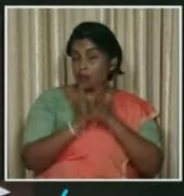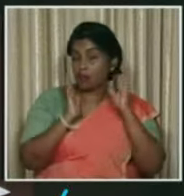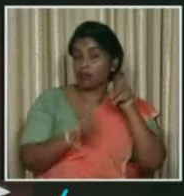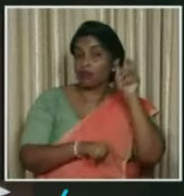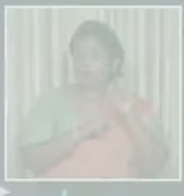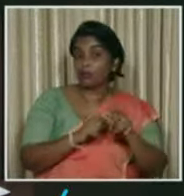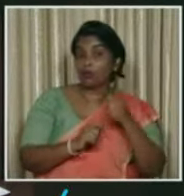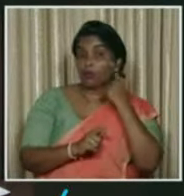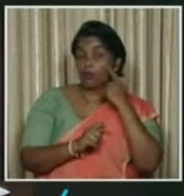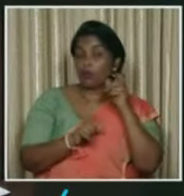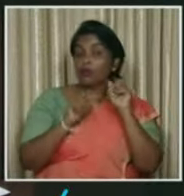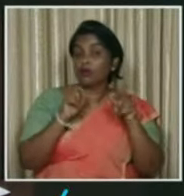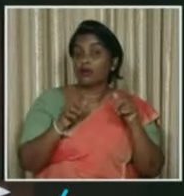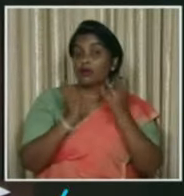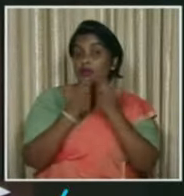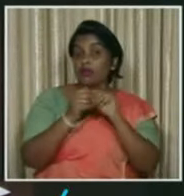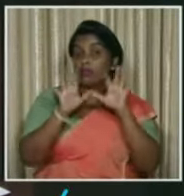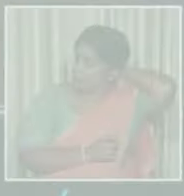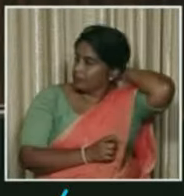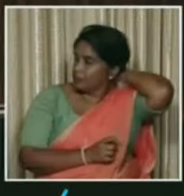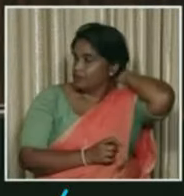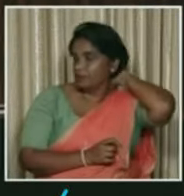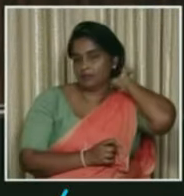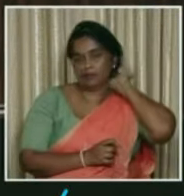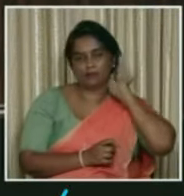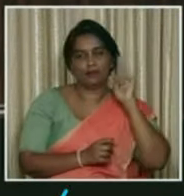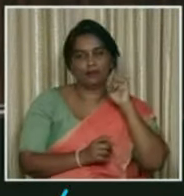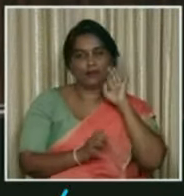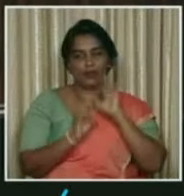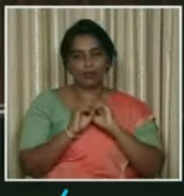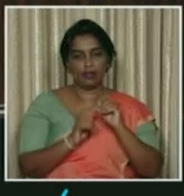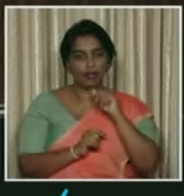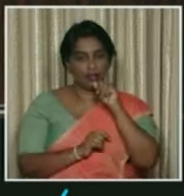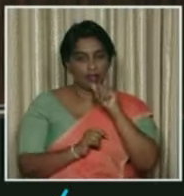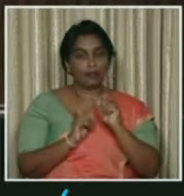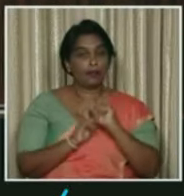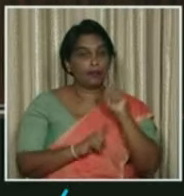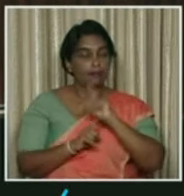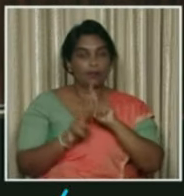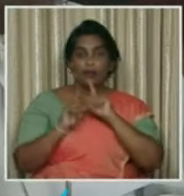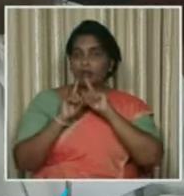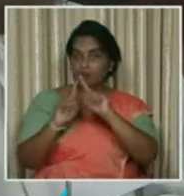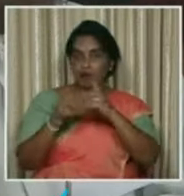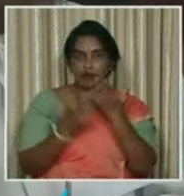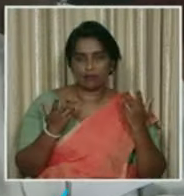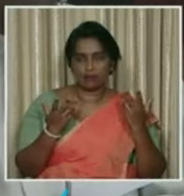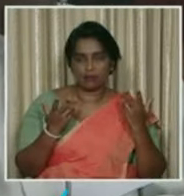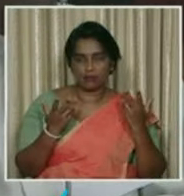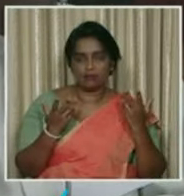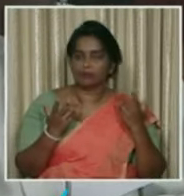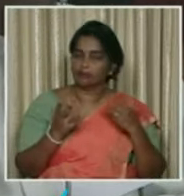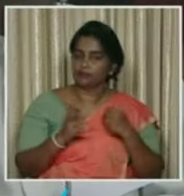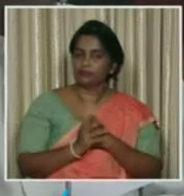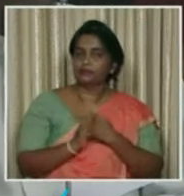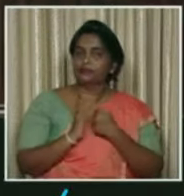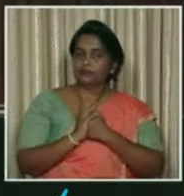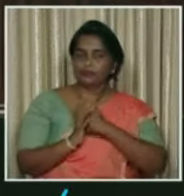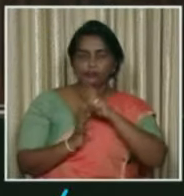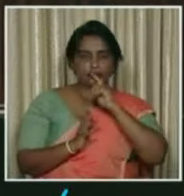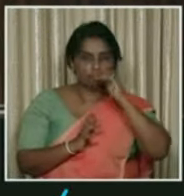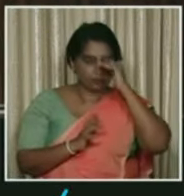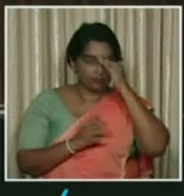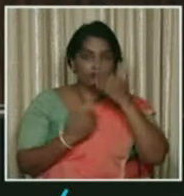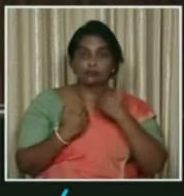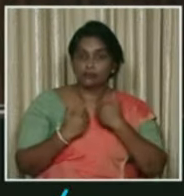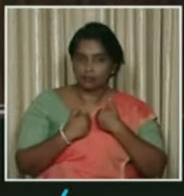මෝරු තල්මසුන් 10 දෙනා ගානේ අපිට කියන්න. ඇත්ත වශයෙන්ම පාර්ලිමේන්තුවට හෙලිදරව් නොකර ඉන්න බෑ ස්ථාවර නියෝග අඩු. අරු කතා නැමුතුමනි